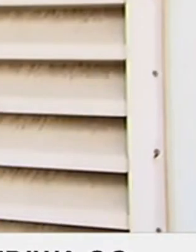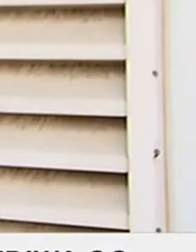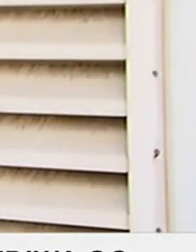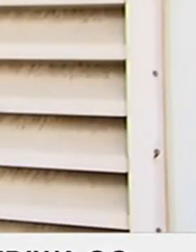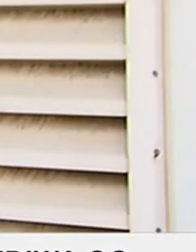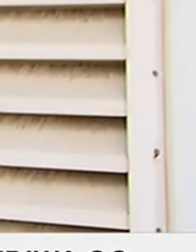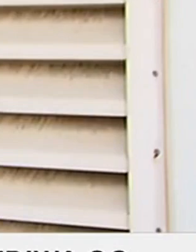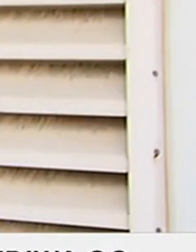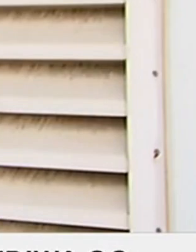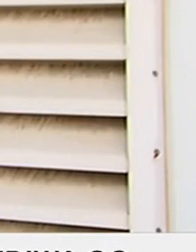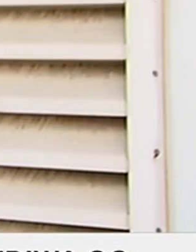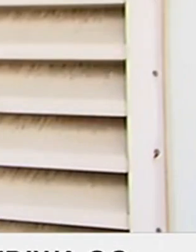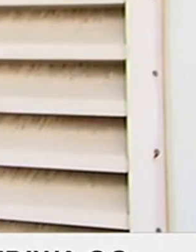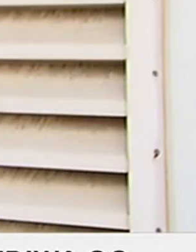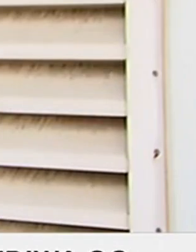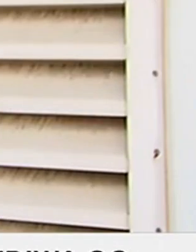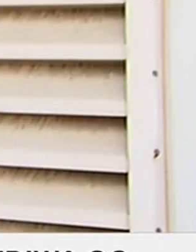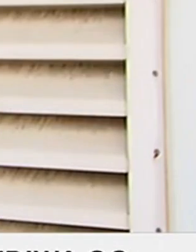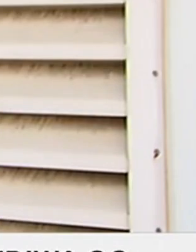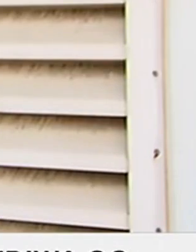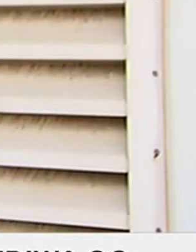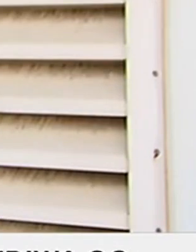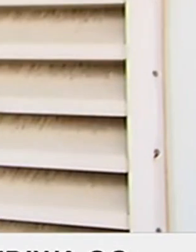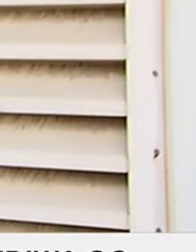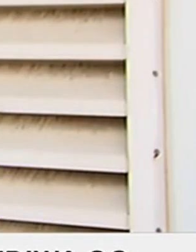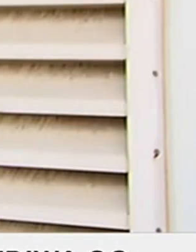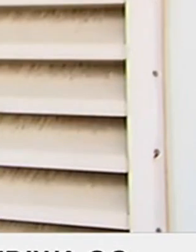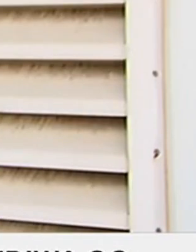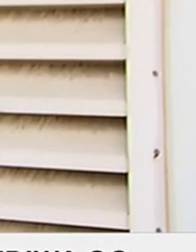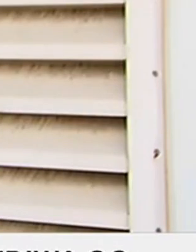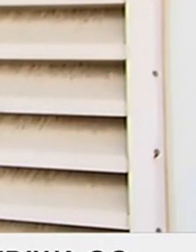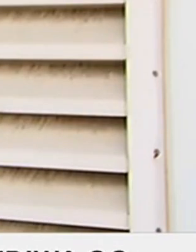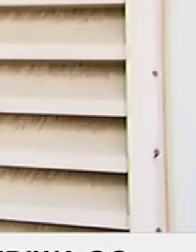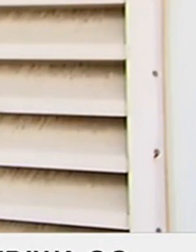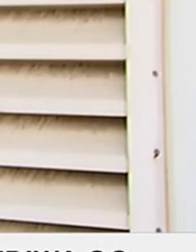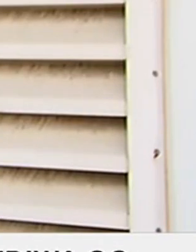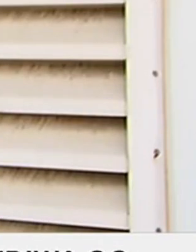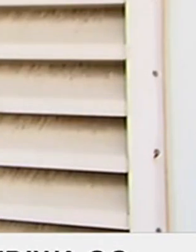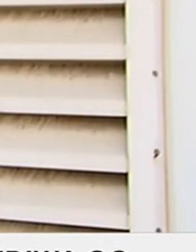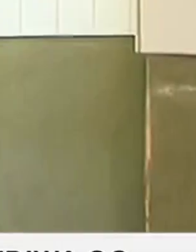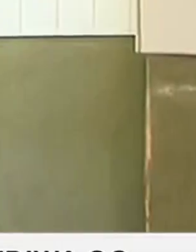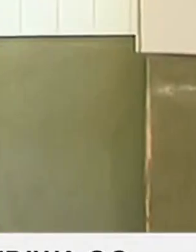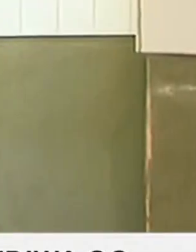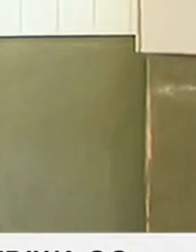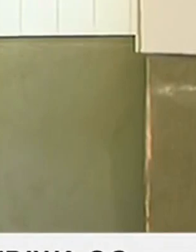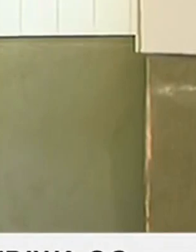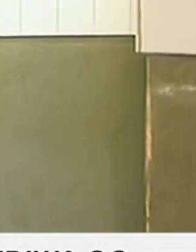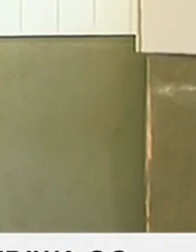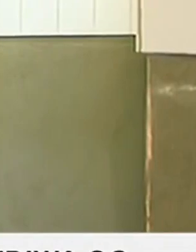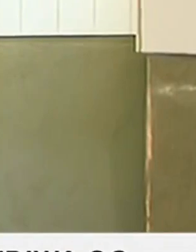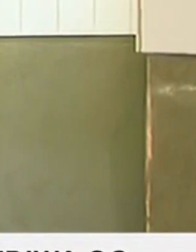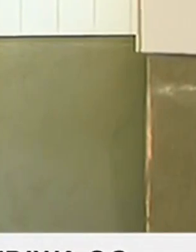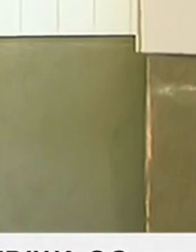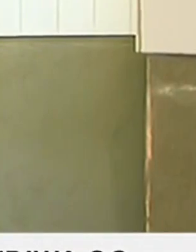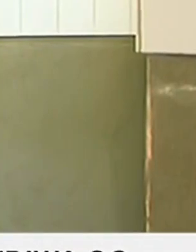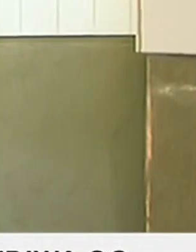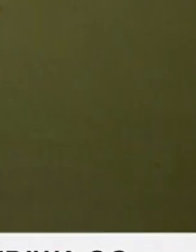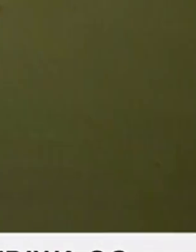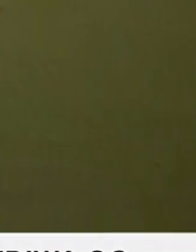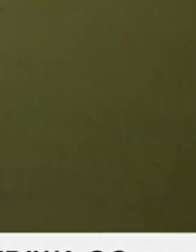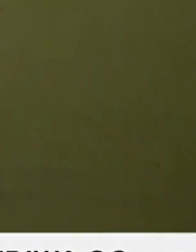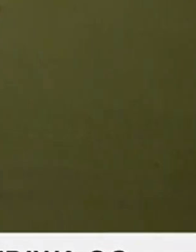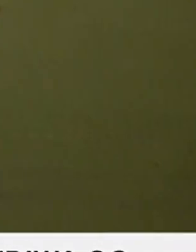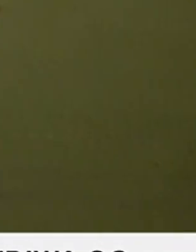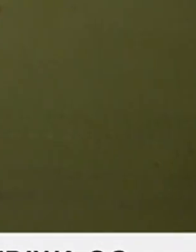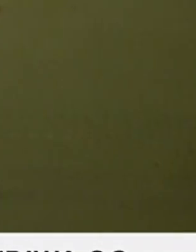hore bafu ba bang ba tlang ba ske ba ba le tulo mo re ba beyang teng. Ba malapa bao ba sa itseng kwa baratwa ba